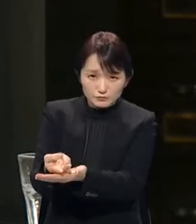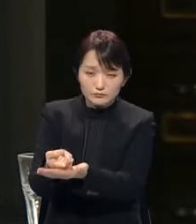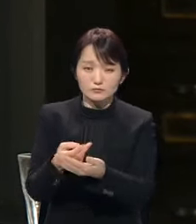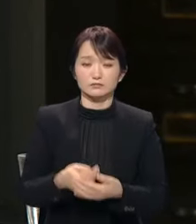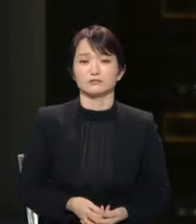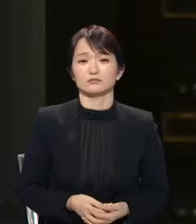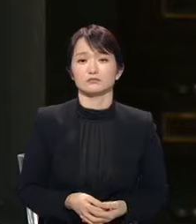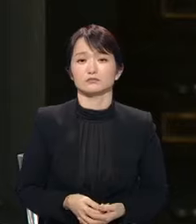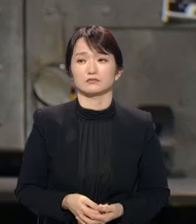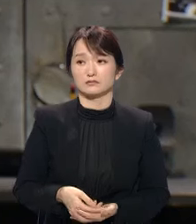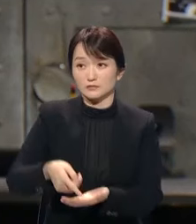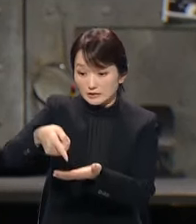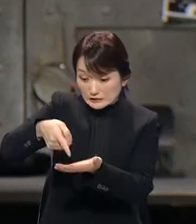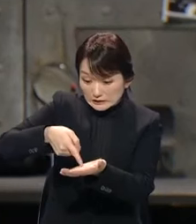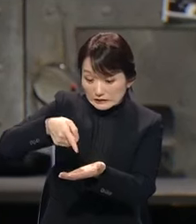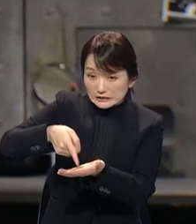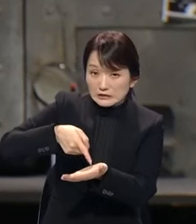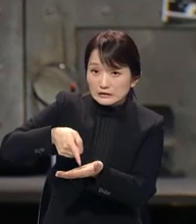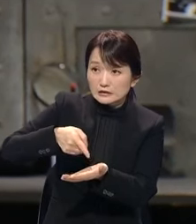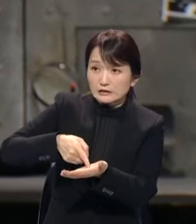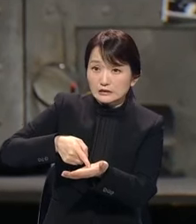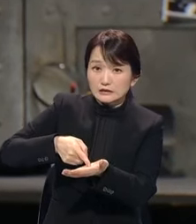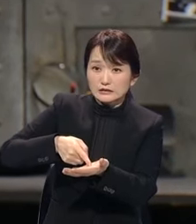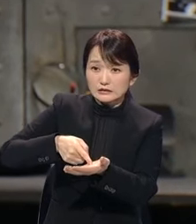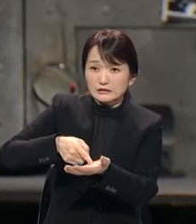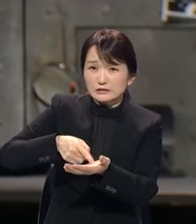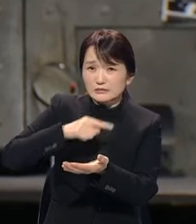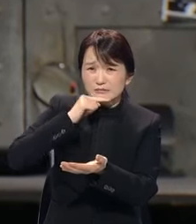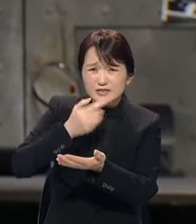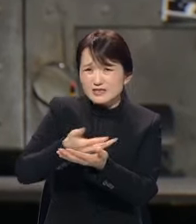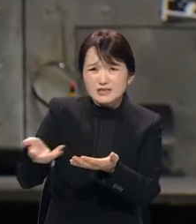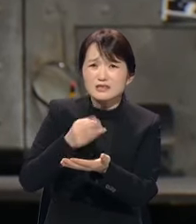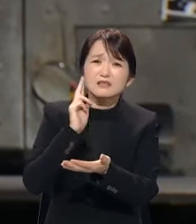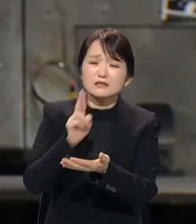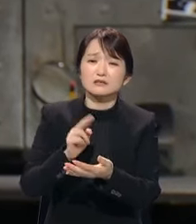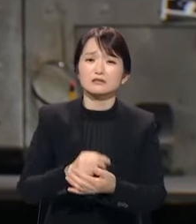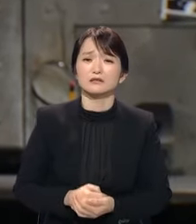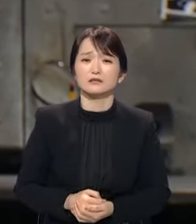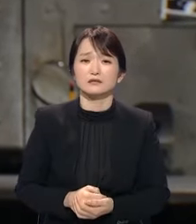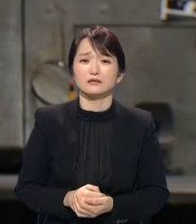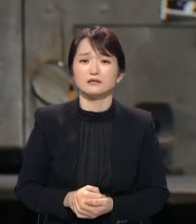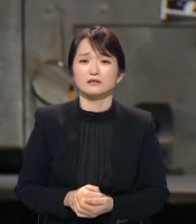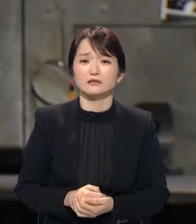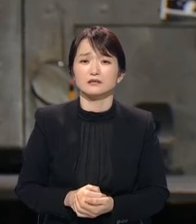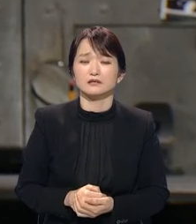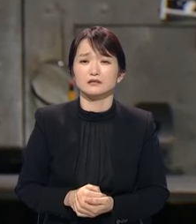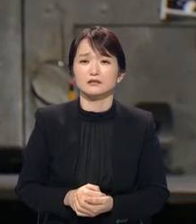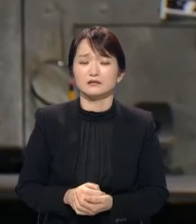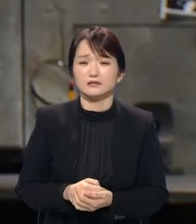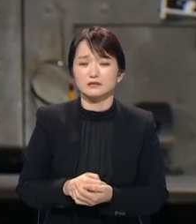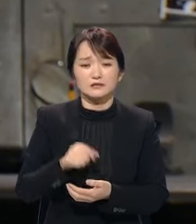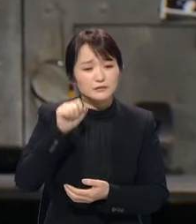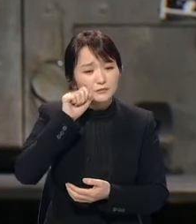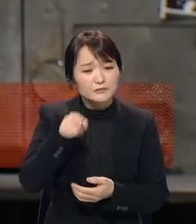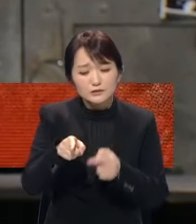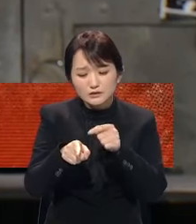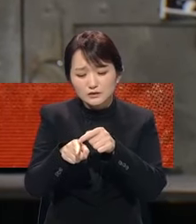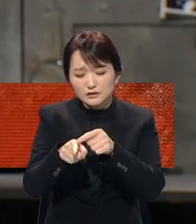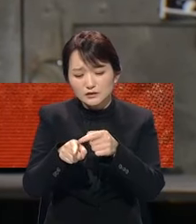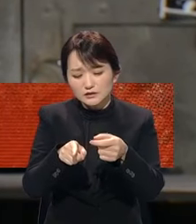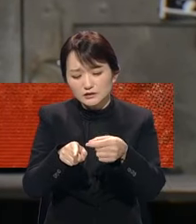수술대에 올랐는데 수술 도중에 굉장히 심한 출혈이 왔던 겁니다. 이게 뭔가 이 보형물을 제거하는 과정에서였던지